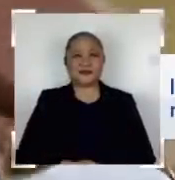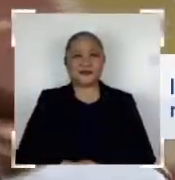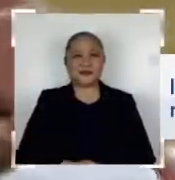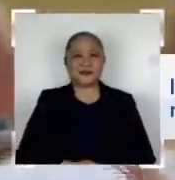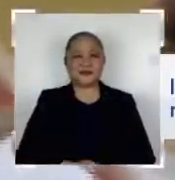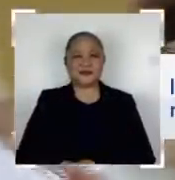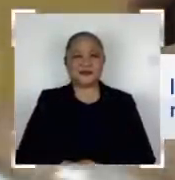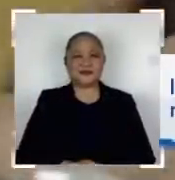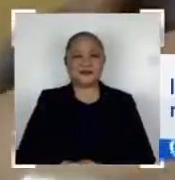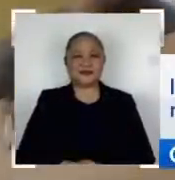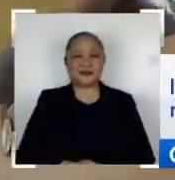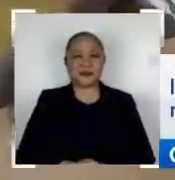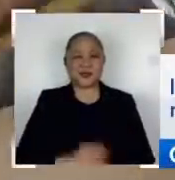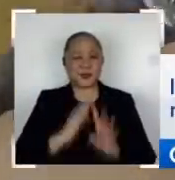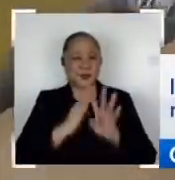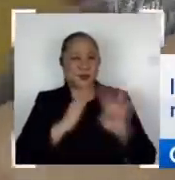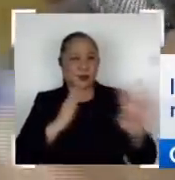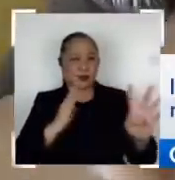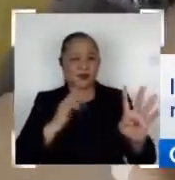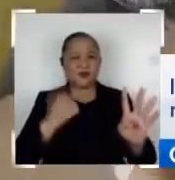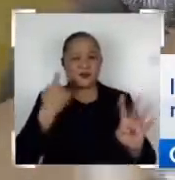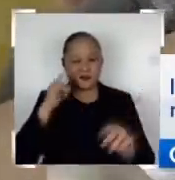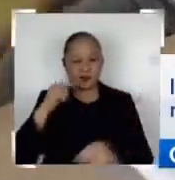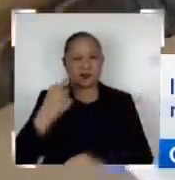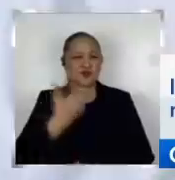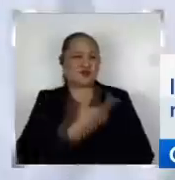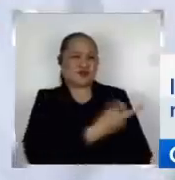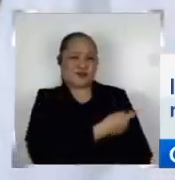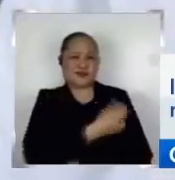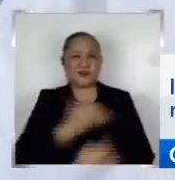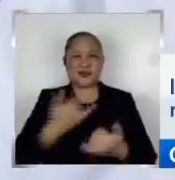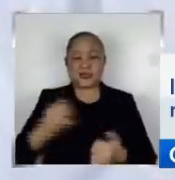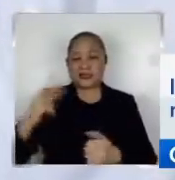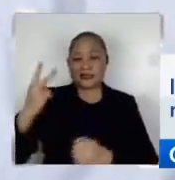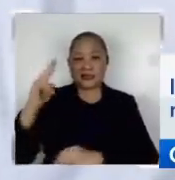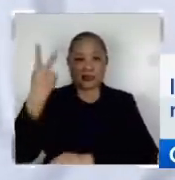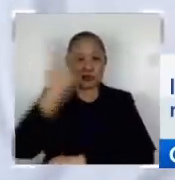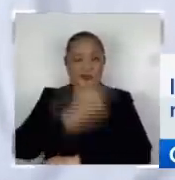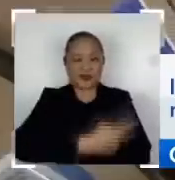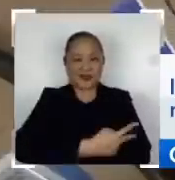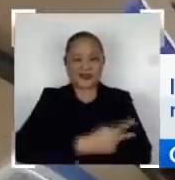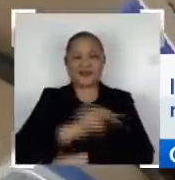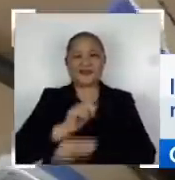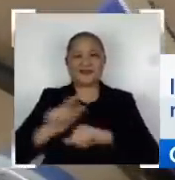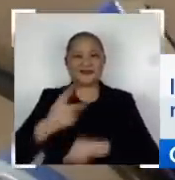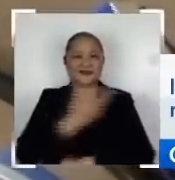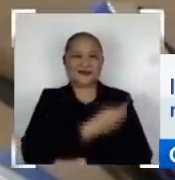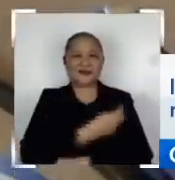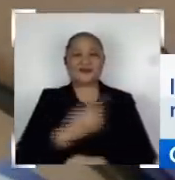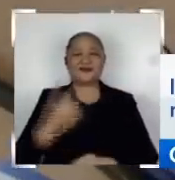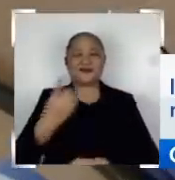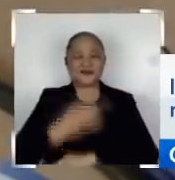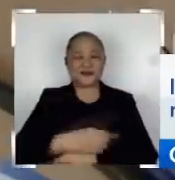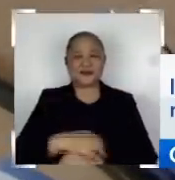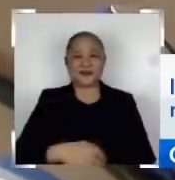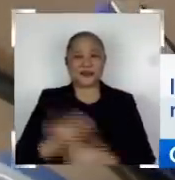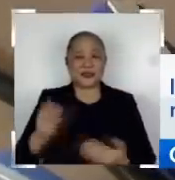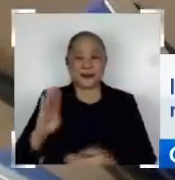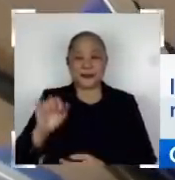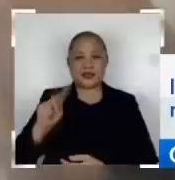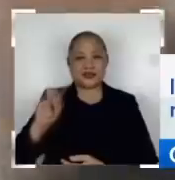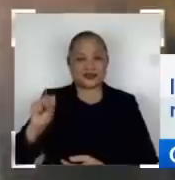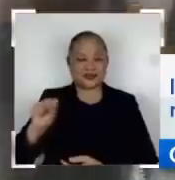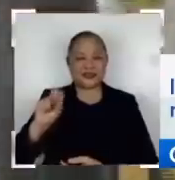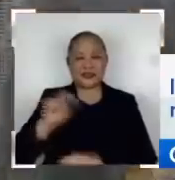Pumila si Christian Soriano para magpabakuna ngayong 2nd araw ng National Vaccination Drive sa Batasan National High School sa Quezon